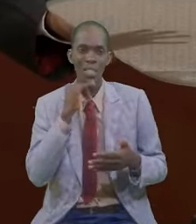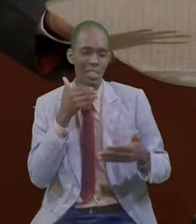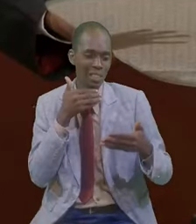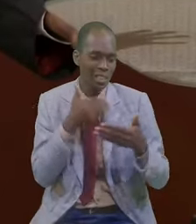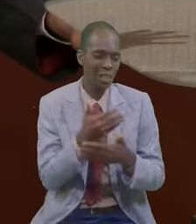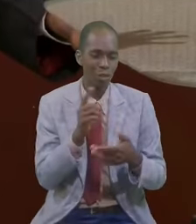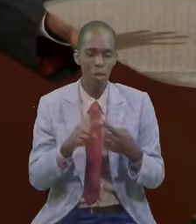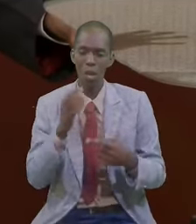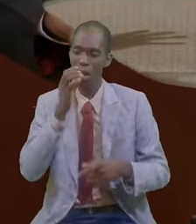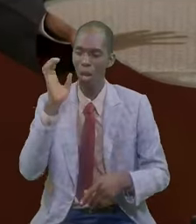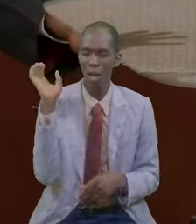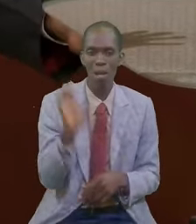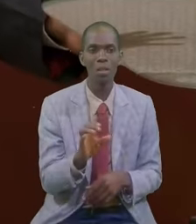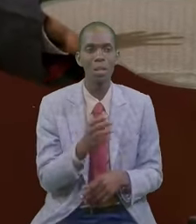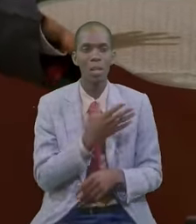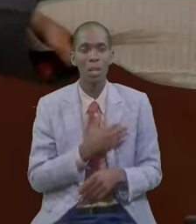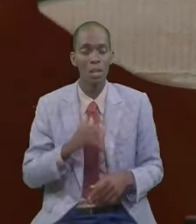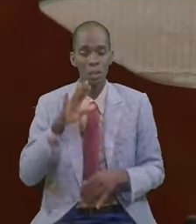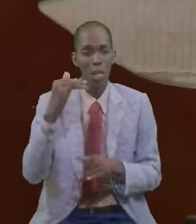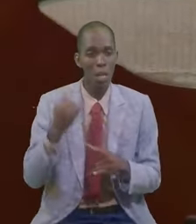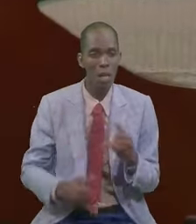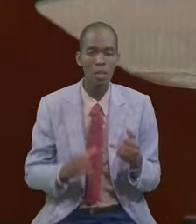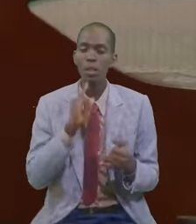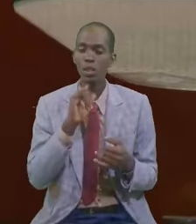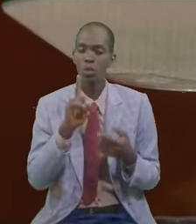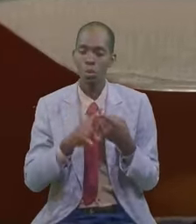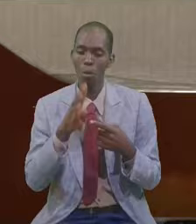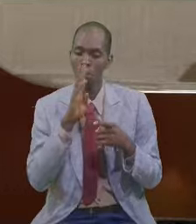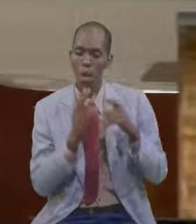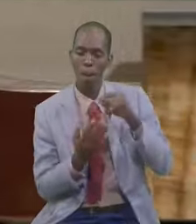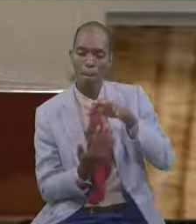finit par y mettre le feu.